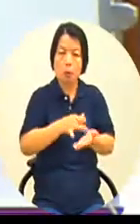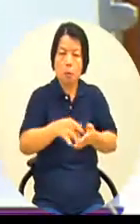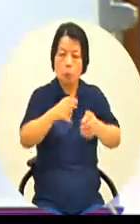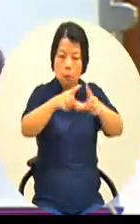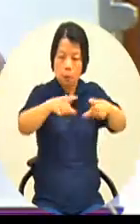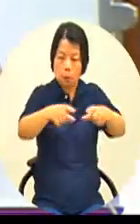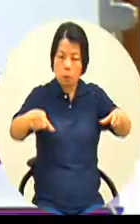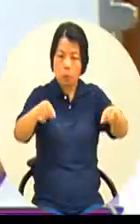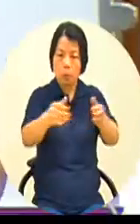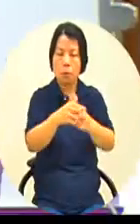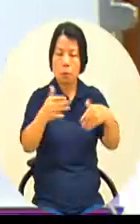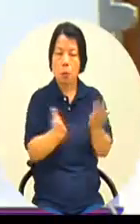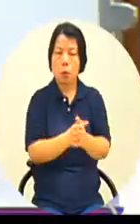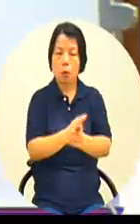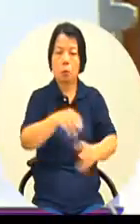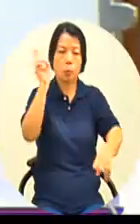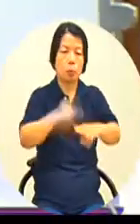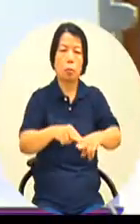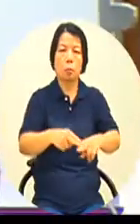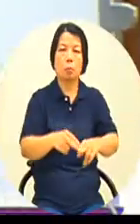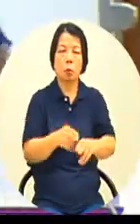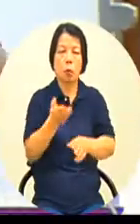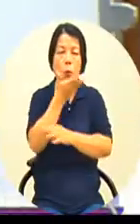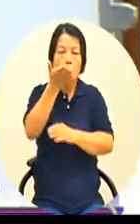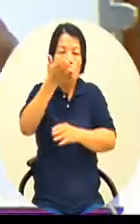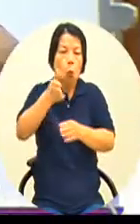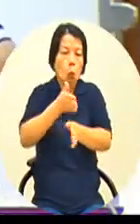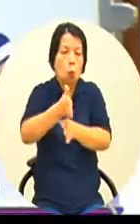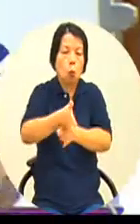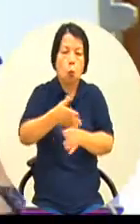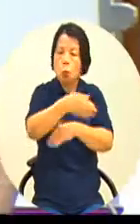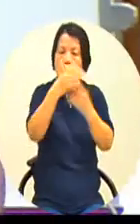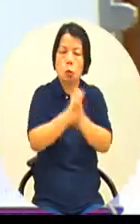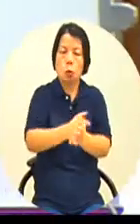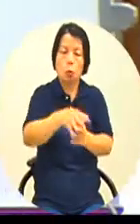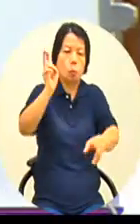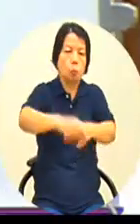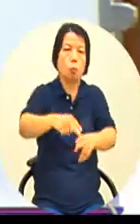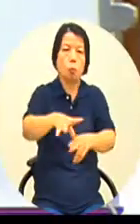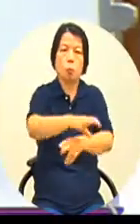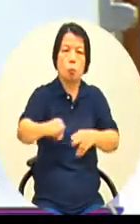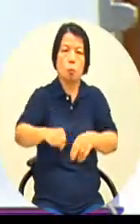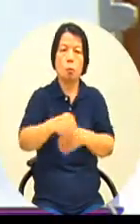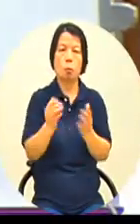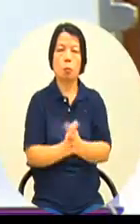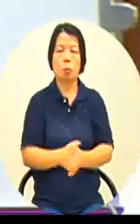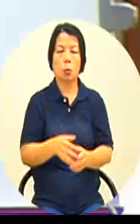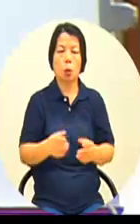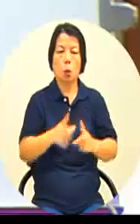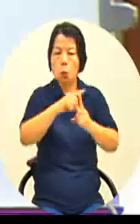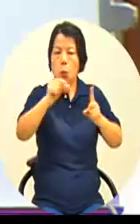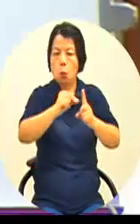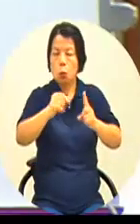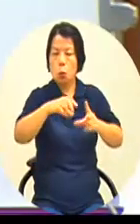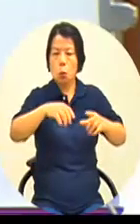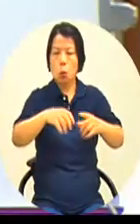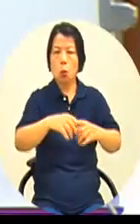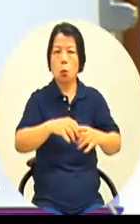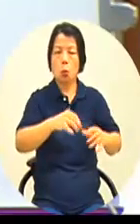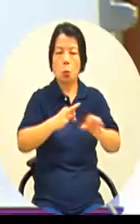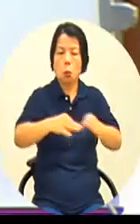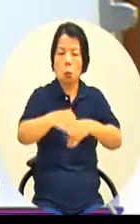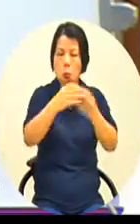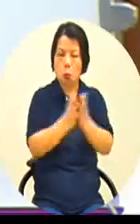哦，没收游览车，把因的因的游那个旅行社规个查封，查几啊十